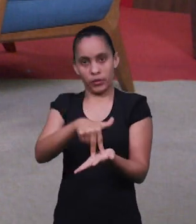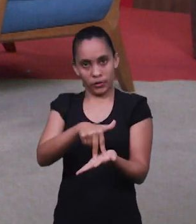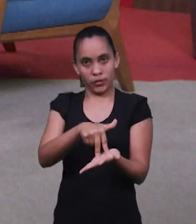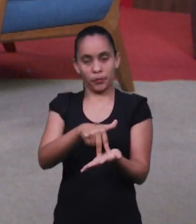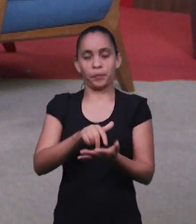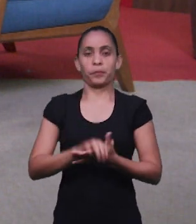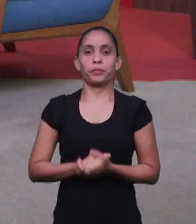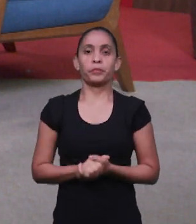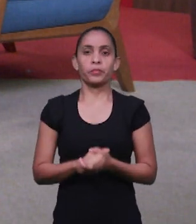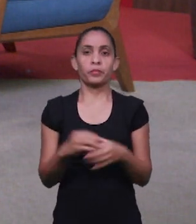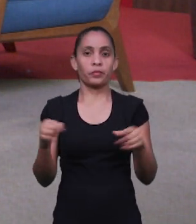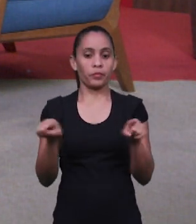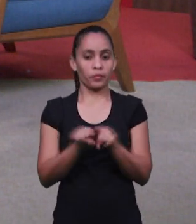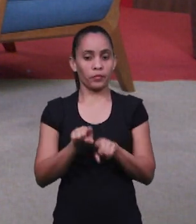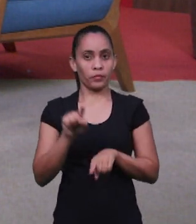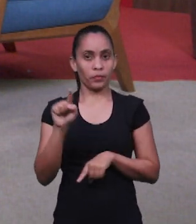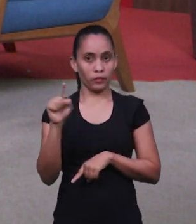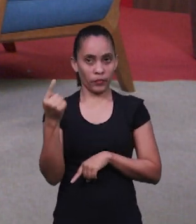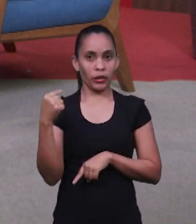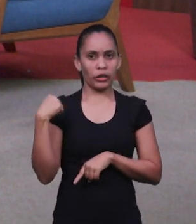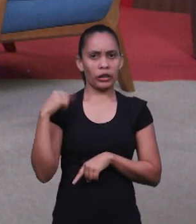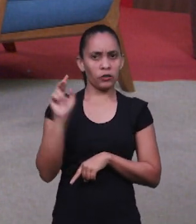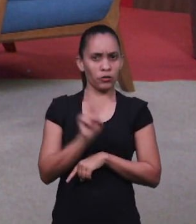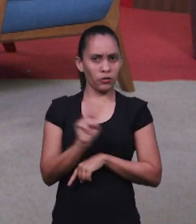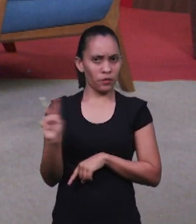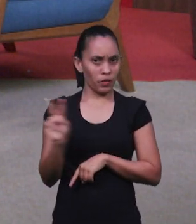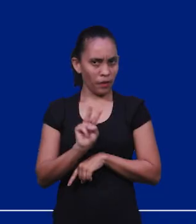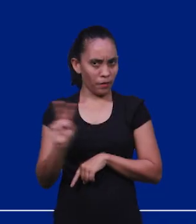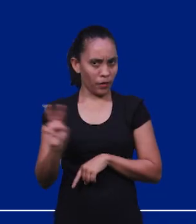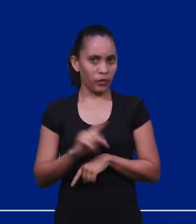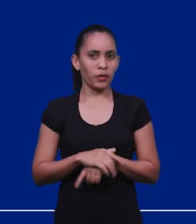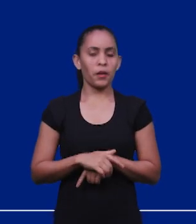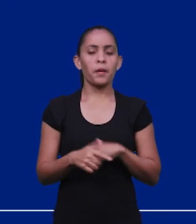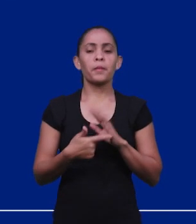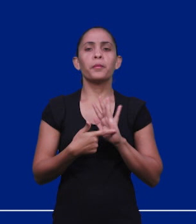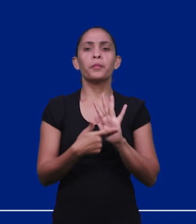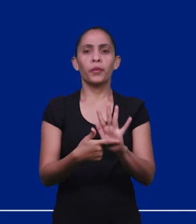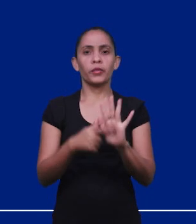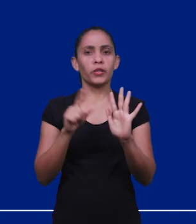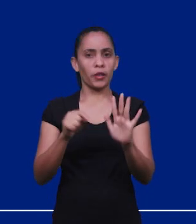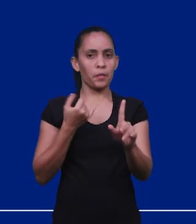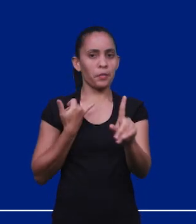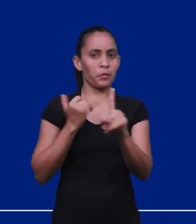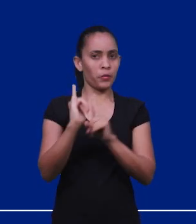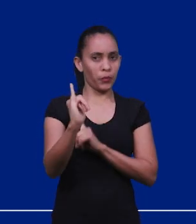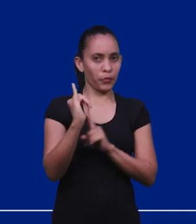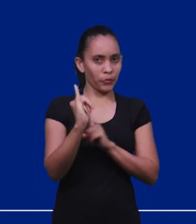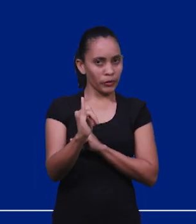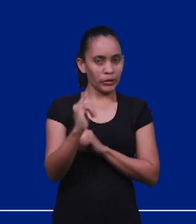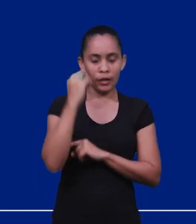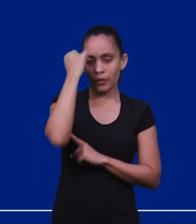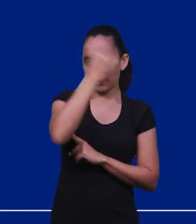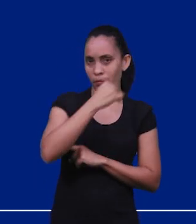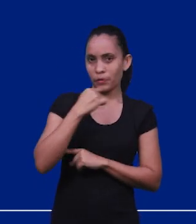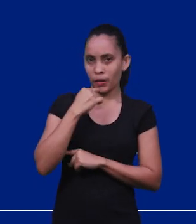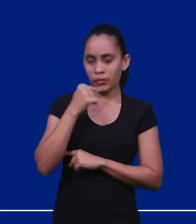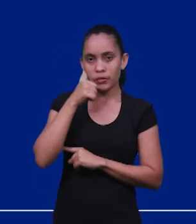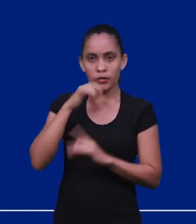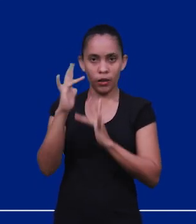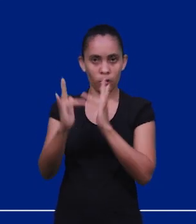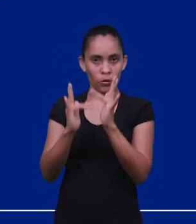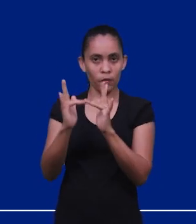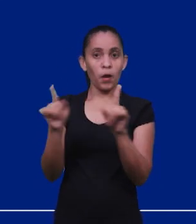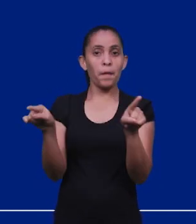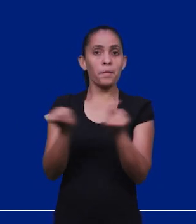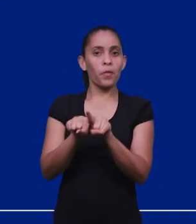de Fortaleza, Ceará. Romeo Costa Lima, filial de l'État du Espírito Santo, dit dans l'aspect prophétique, les